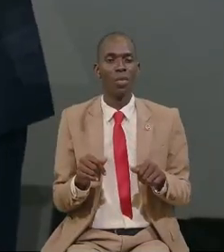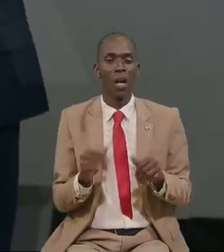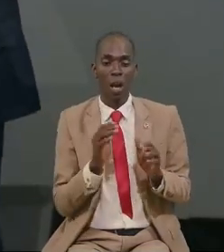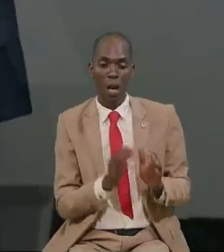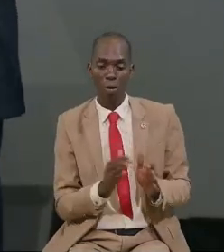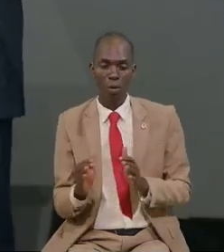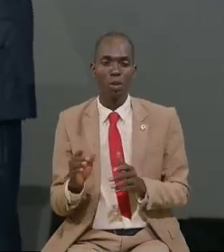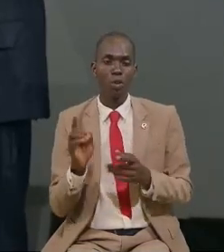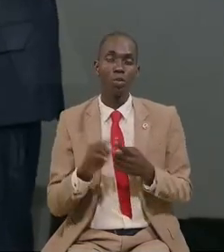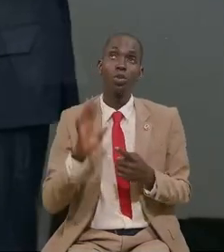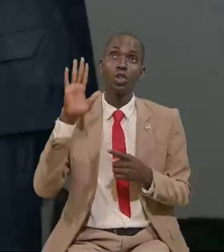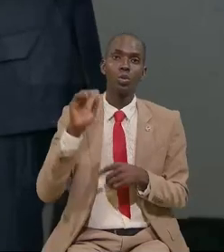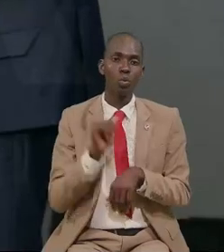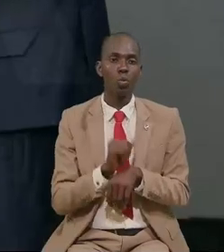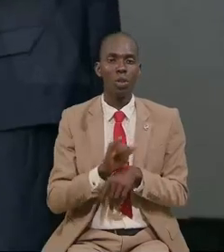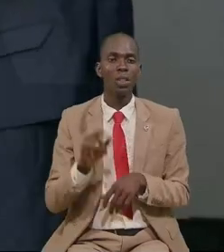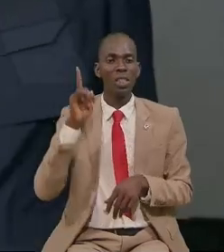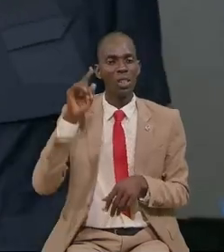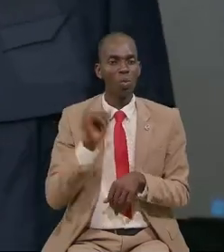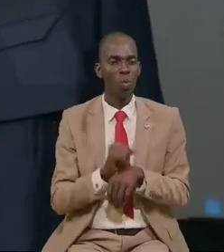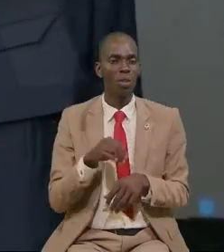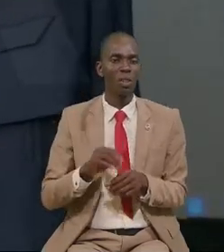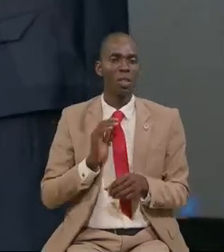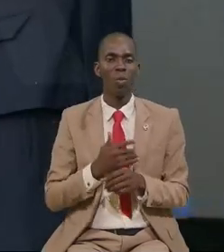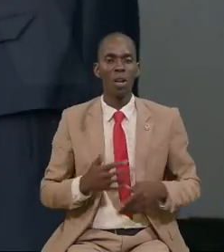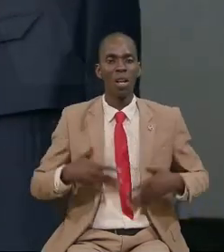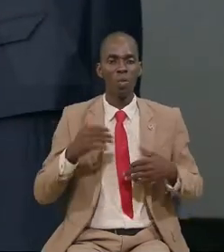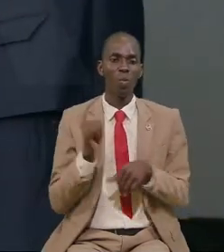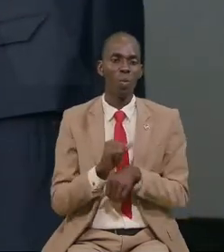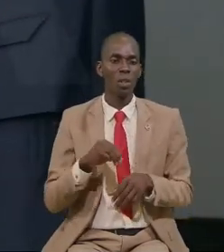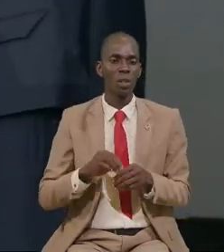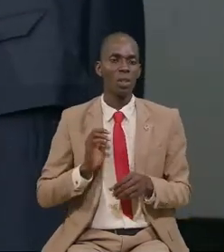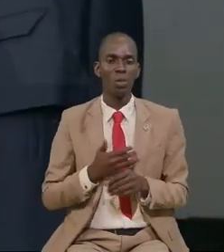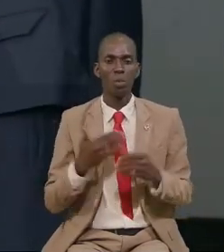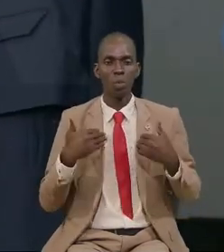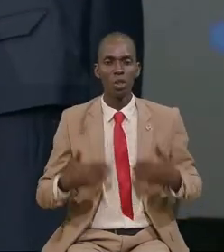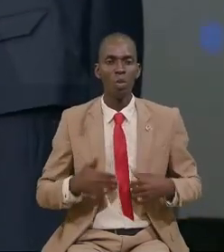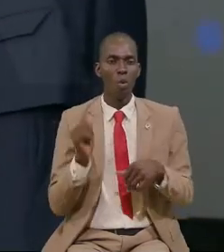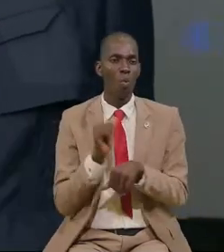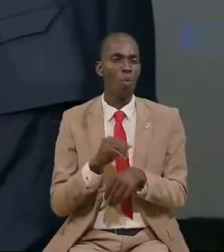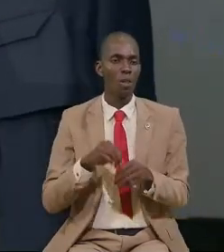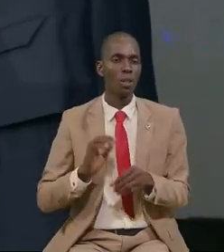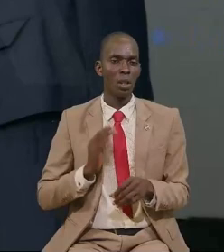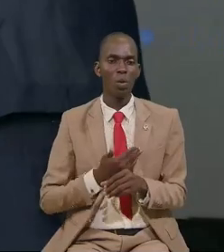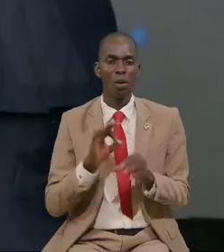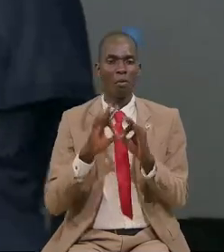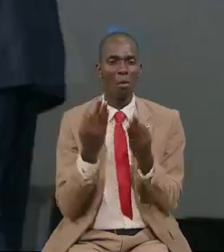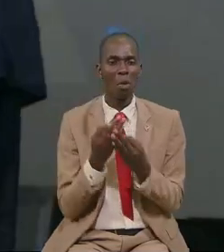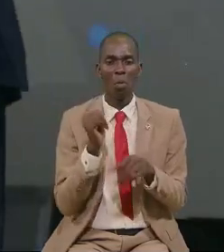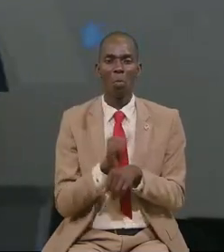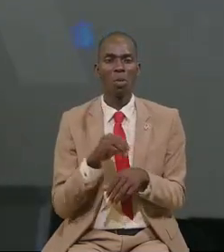Selon la puissance qu'il a, il agit dans nos vies, il agit dans nos familles, il agit dans notre